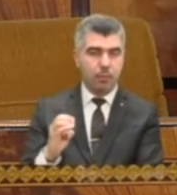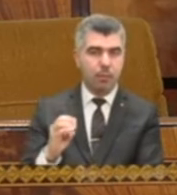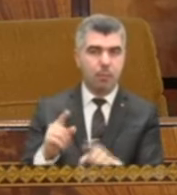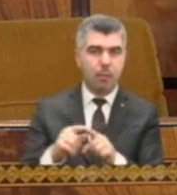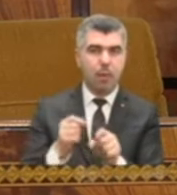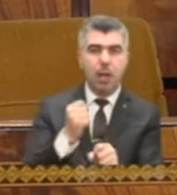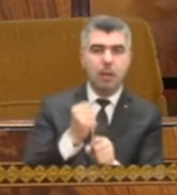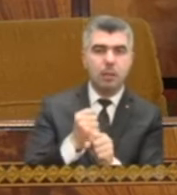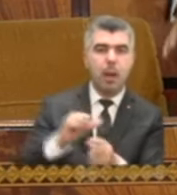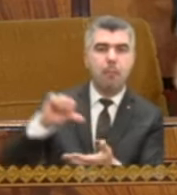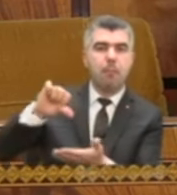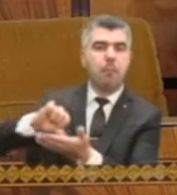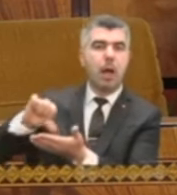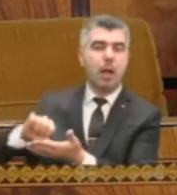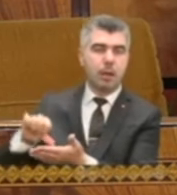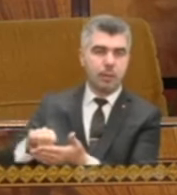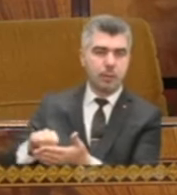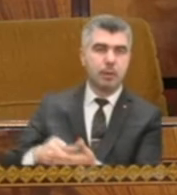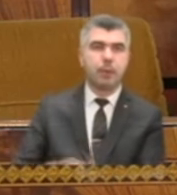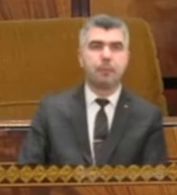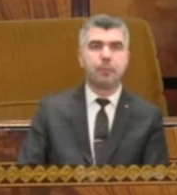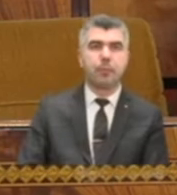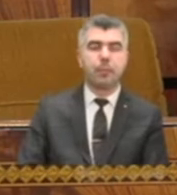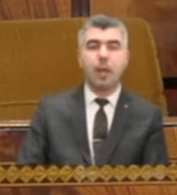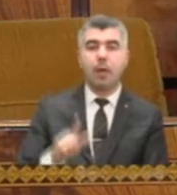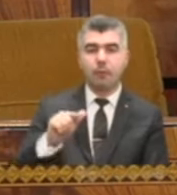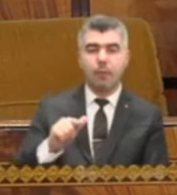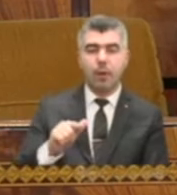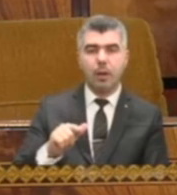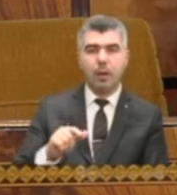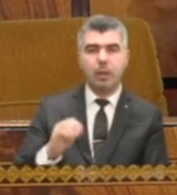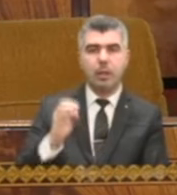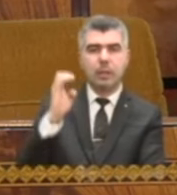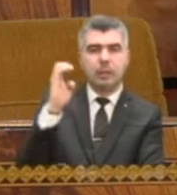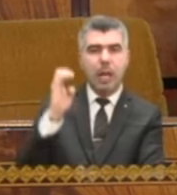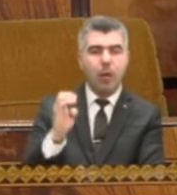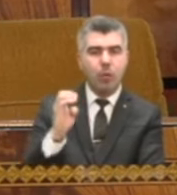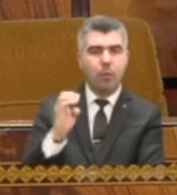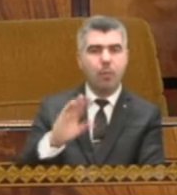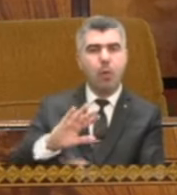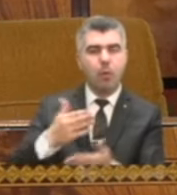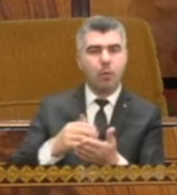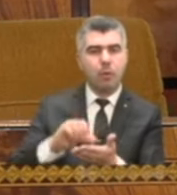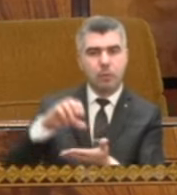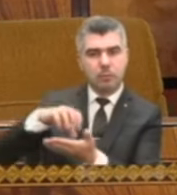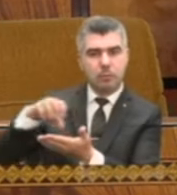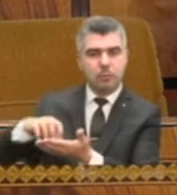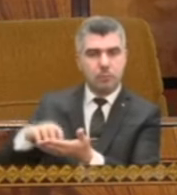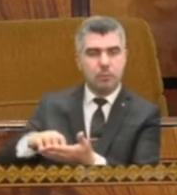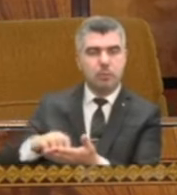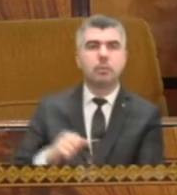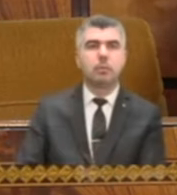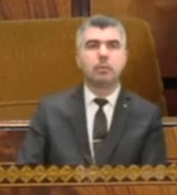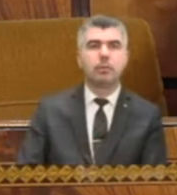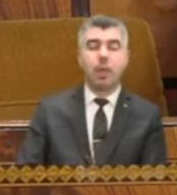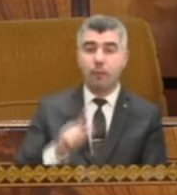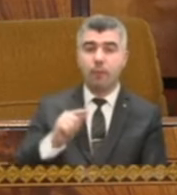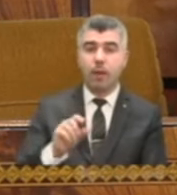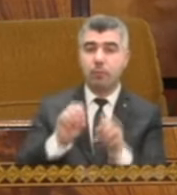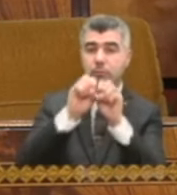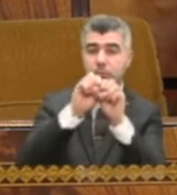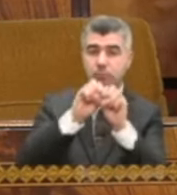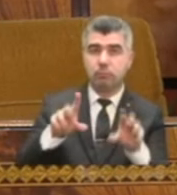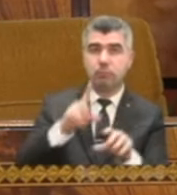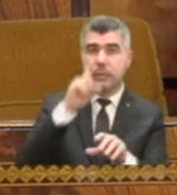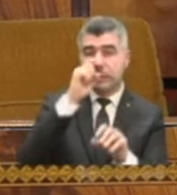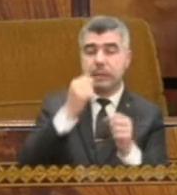في هذا الميدان هذه، من هنا مركز ديال صبويا، سيدي فني، تيغوزا، الخصاص، مجد. إلا أنه الشجاعة ديال الإقليم والصعوبة